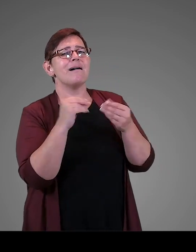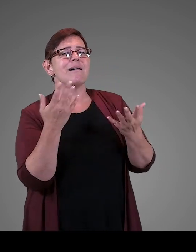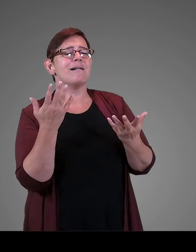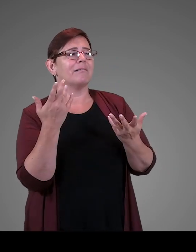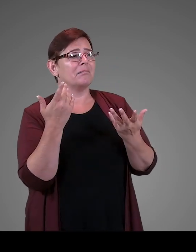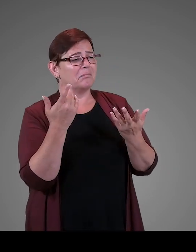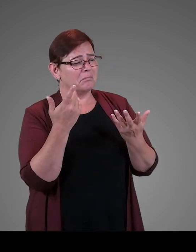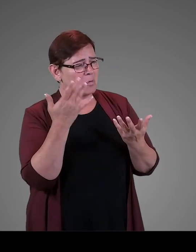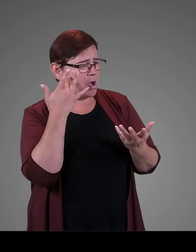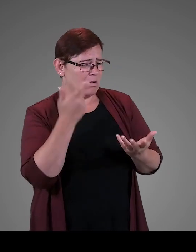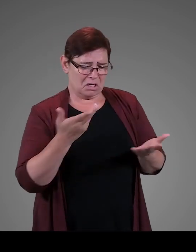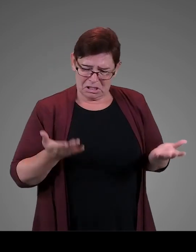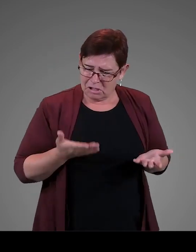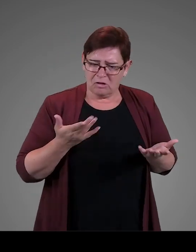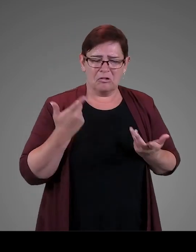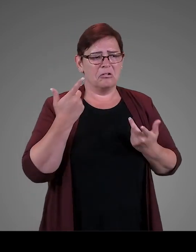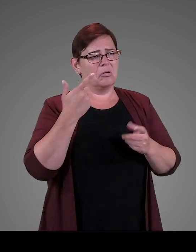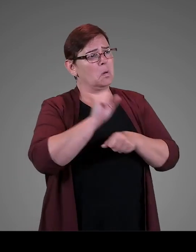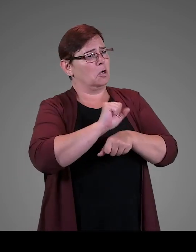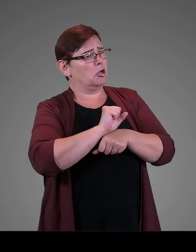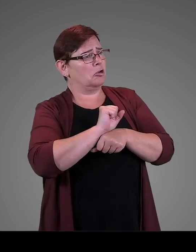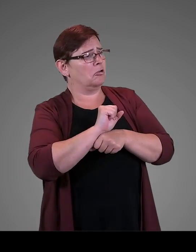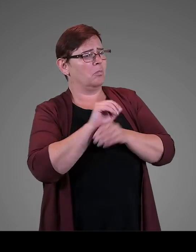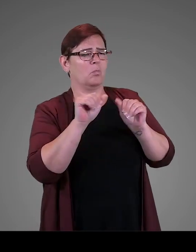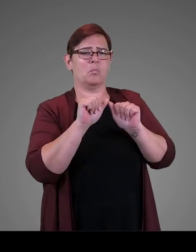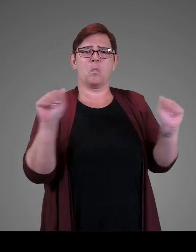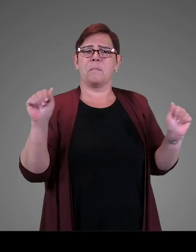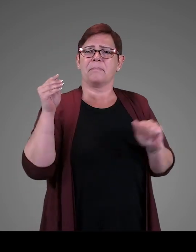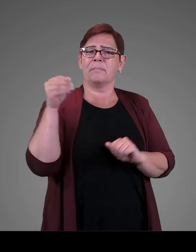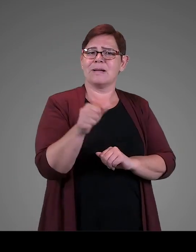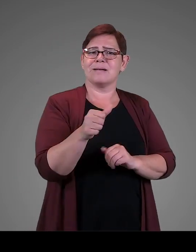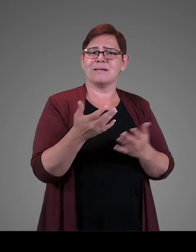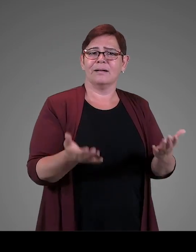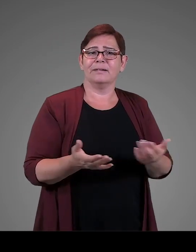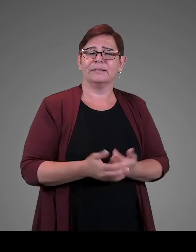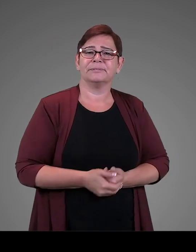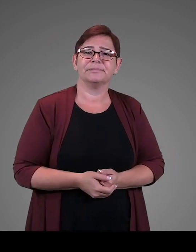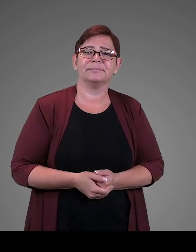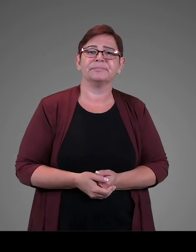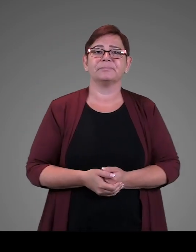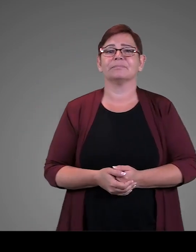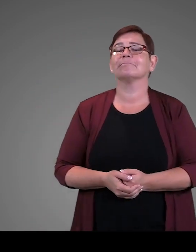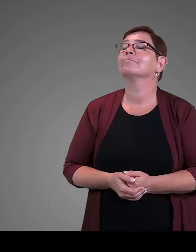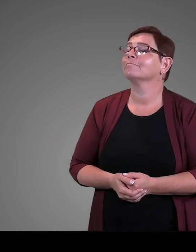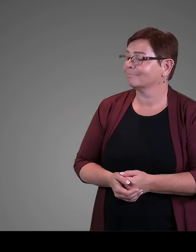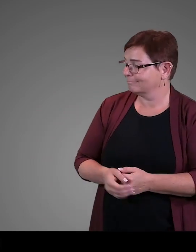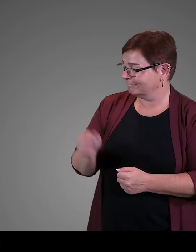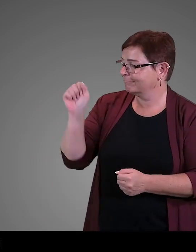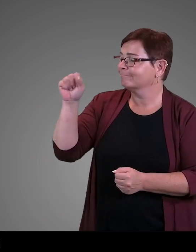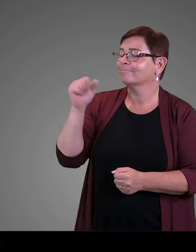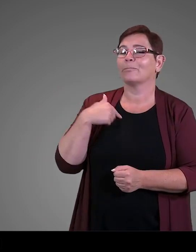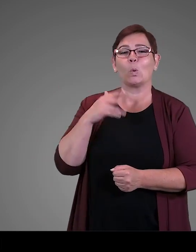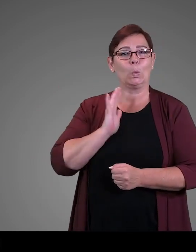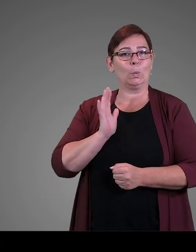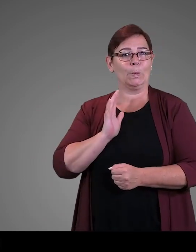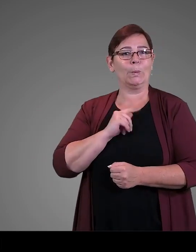dire. Mais peut-être vous pouvez parler de la raison que vous êtes ici en tant que personne qui n'est pas payée.